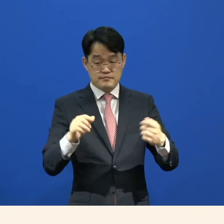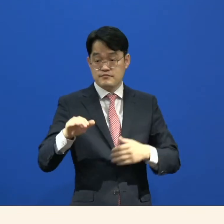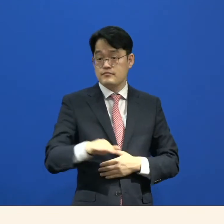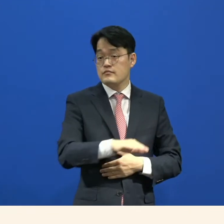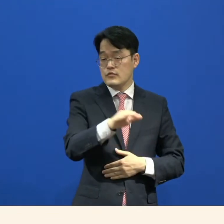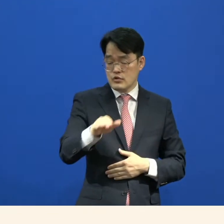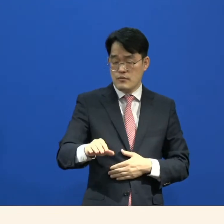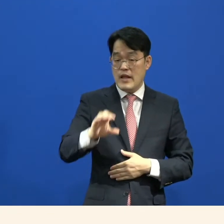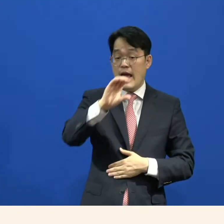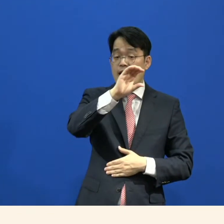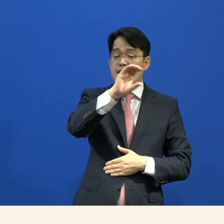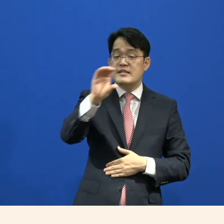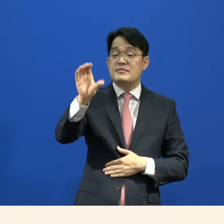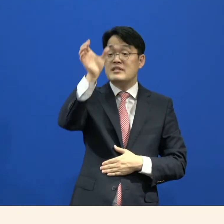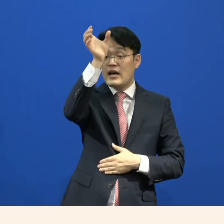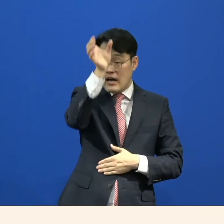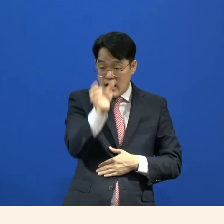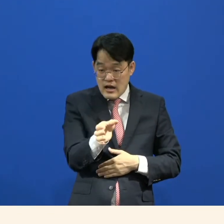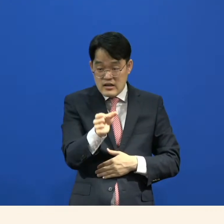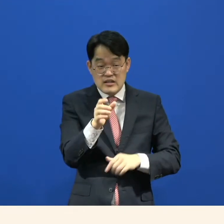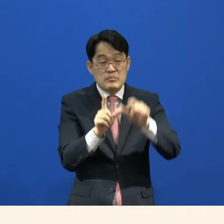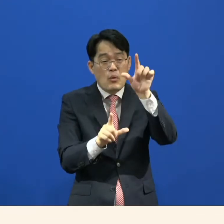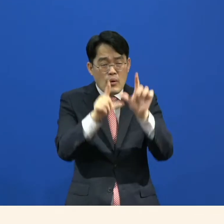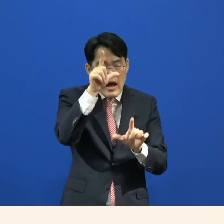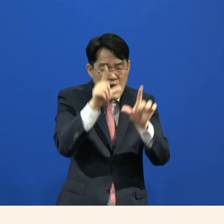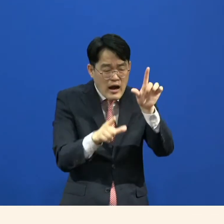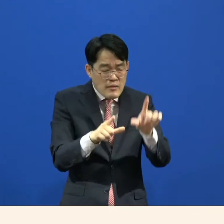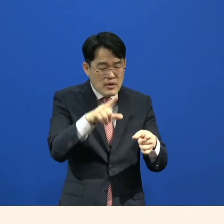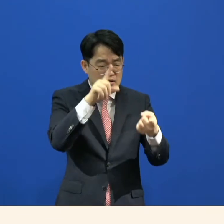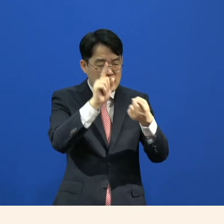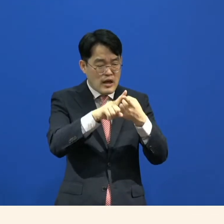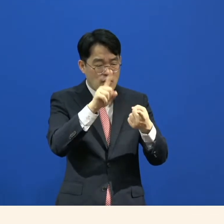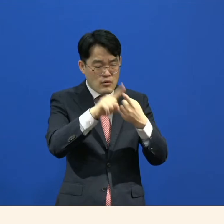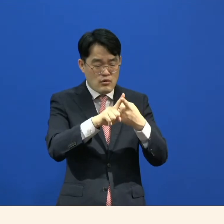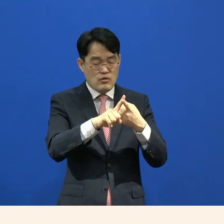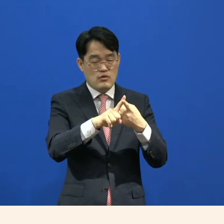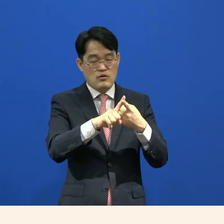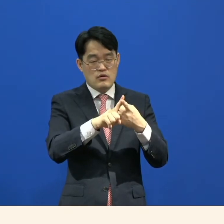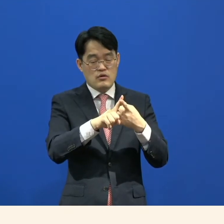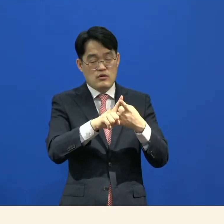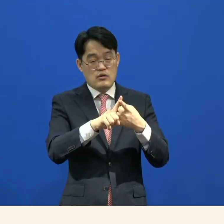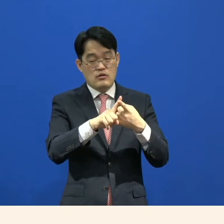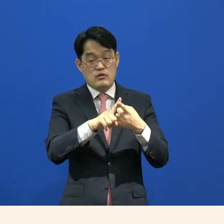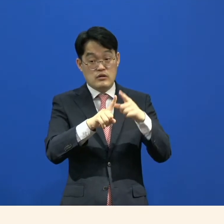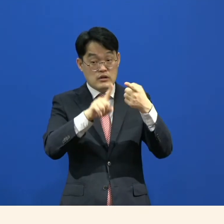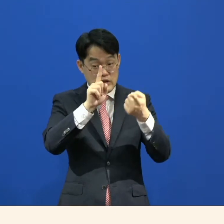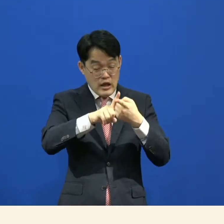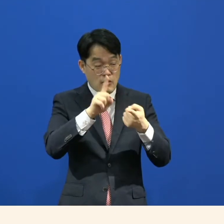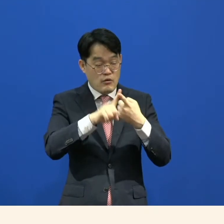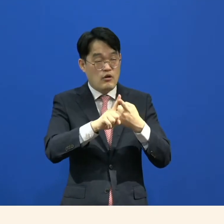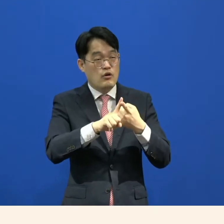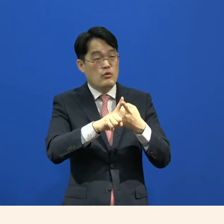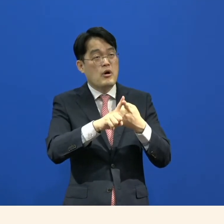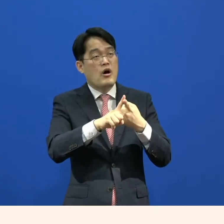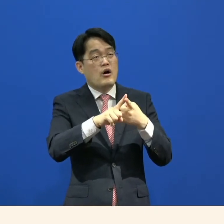우상화하면 그것도 문제가 되죠. 그래서 우리의 본당에 십자가 사실은 없습니다.